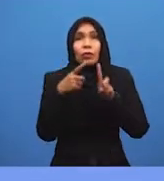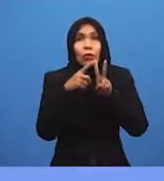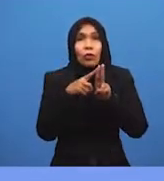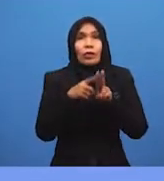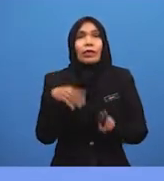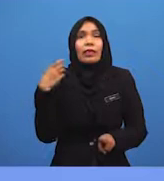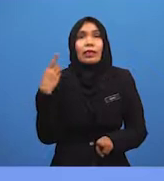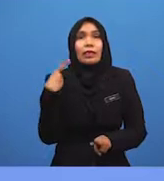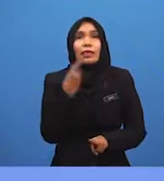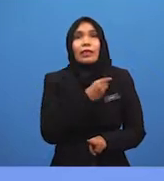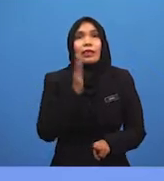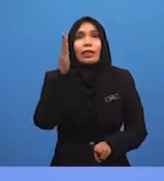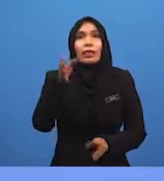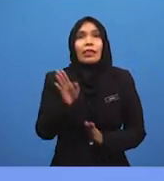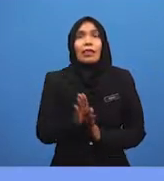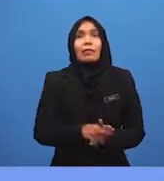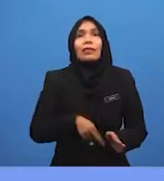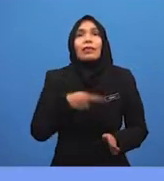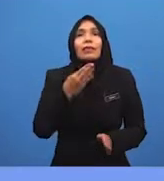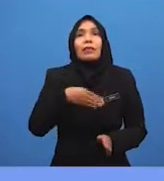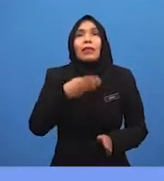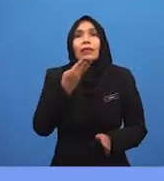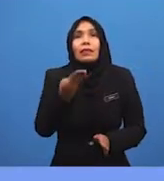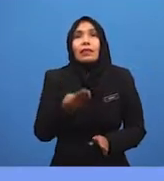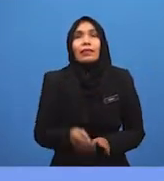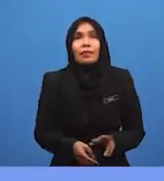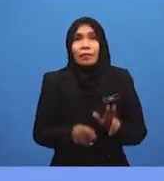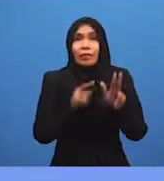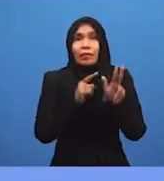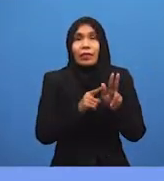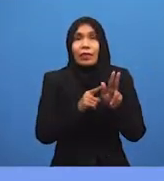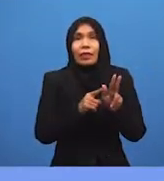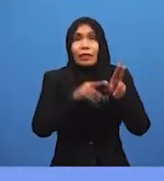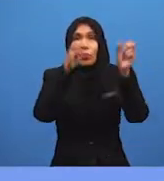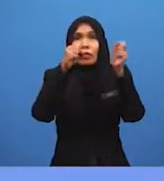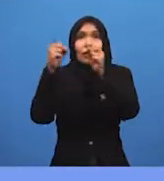tinggi. Ketiga, suasana murid di sekolah ceria.